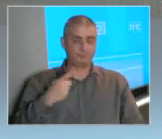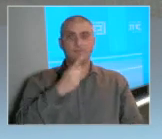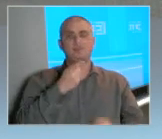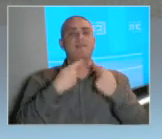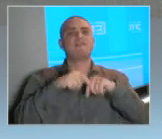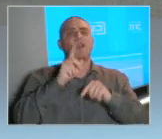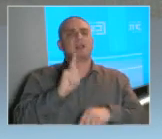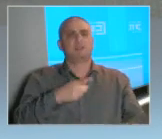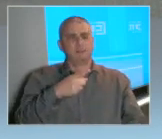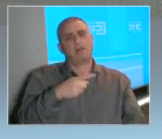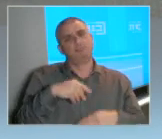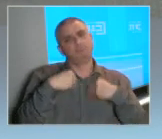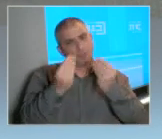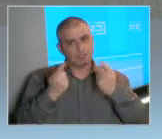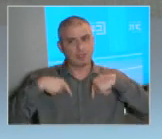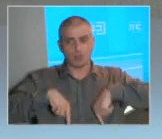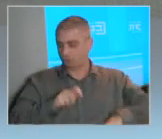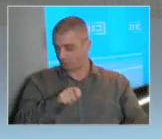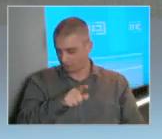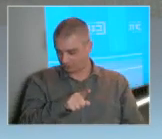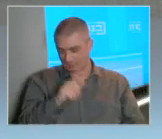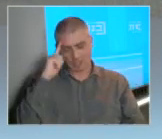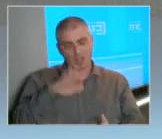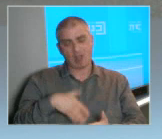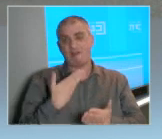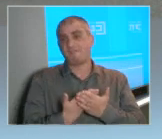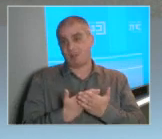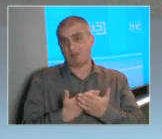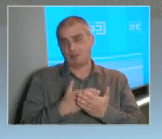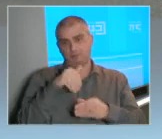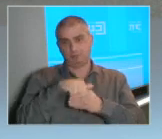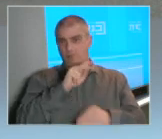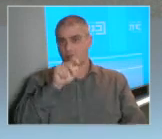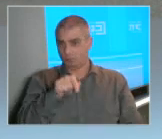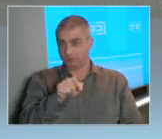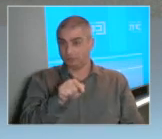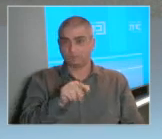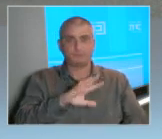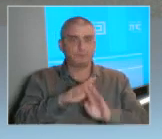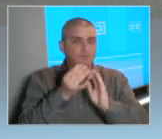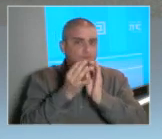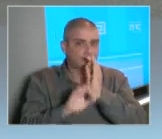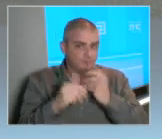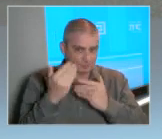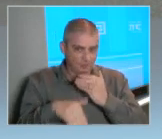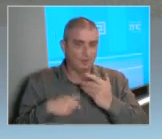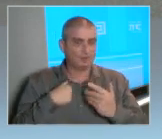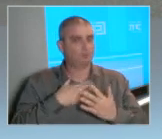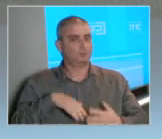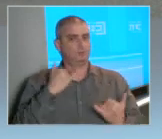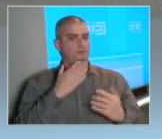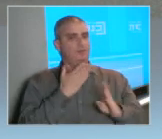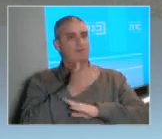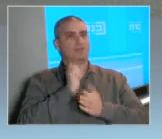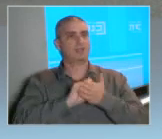ועדה שאמורה לתת ליושב ראש הכנסת את חוות הדעת בנושא. ועם כל הפרטים האחרונים, אנחנו רוצים עכשיו